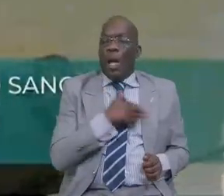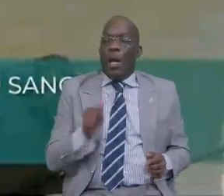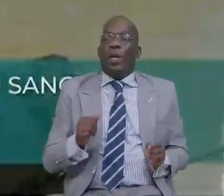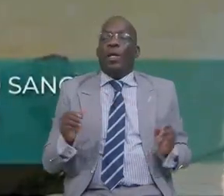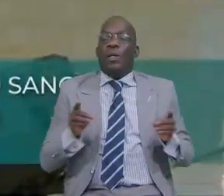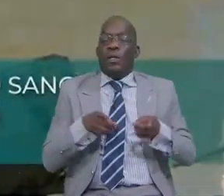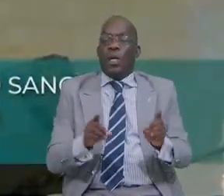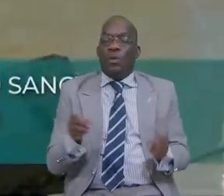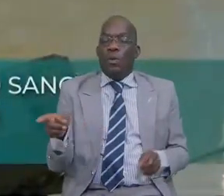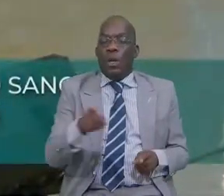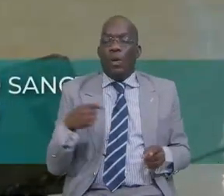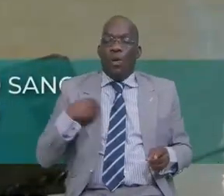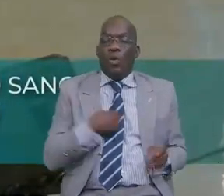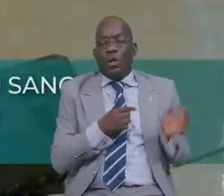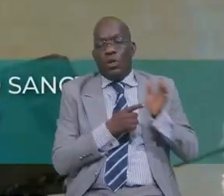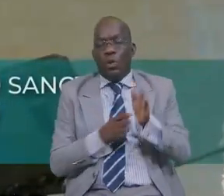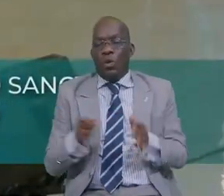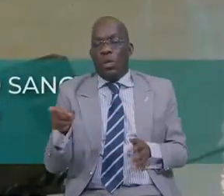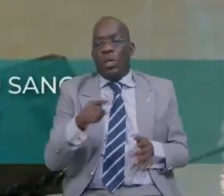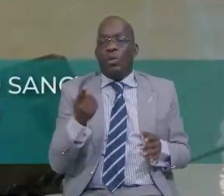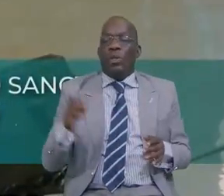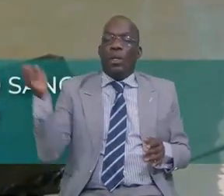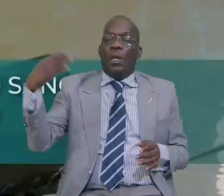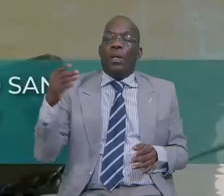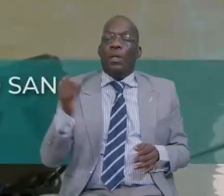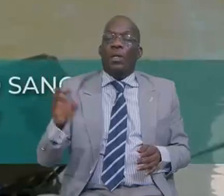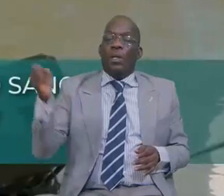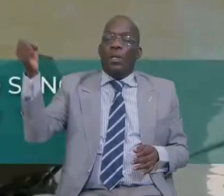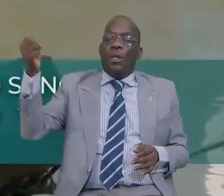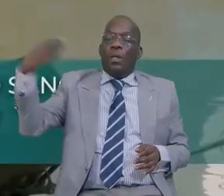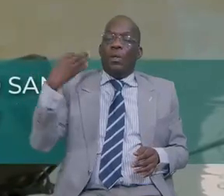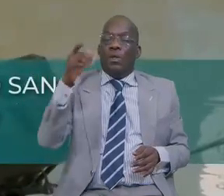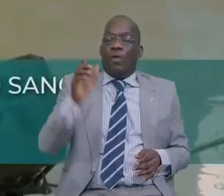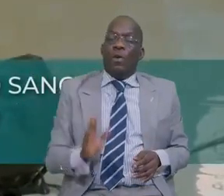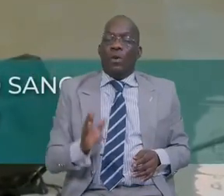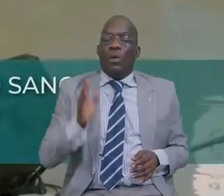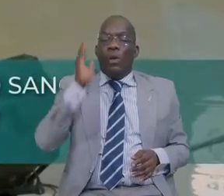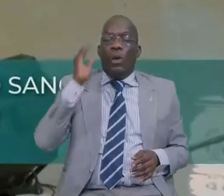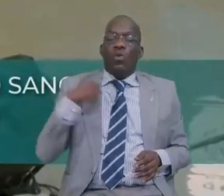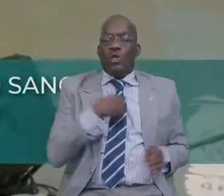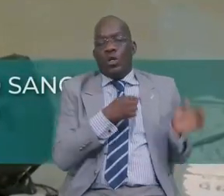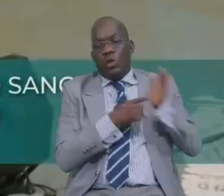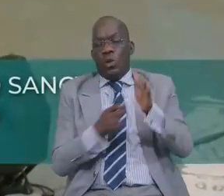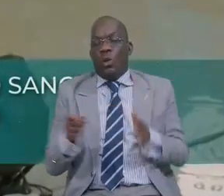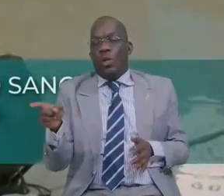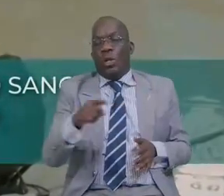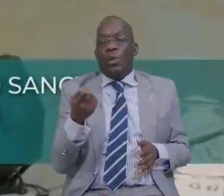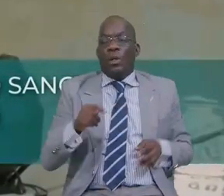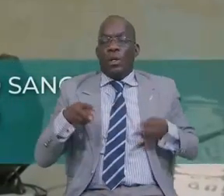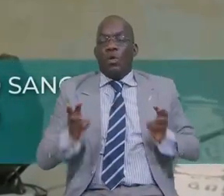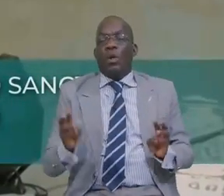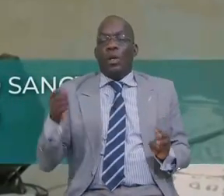le chemin. Nous leur montrons la lumière. Et la grâce de Dieu, nous leur montrons la voie de